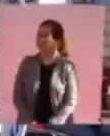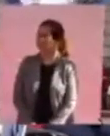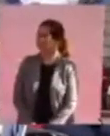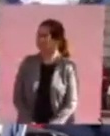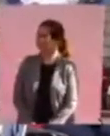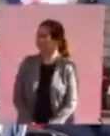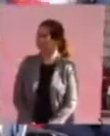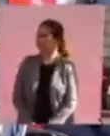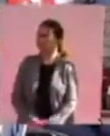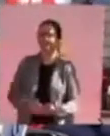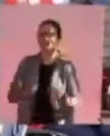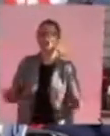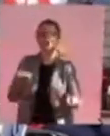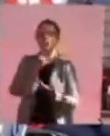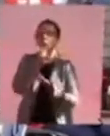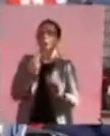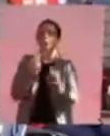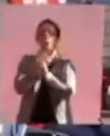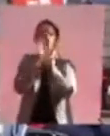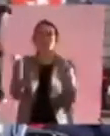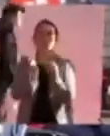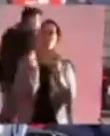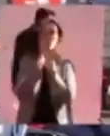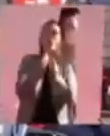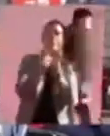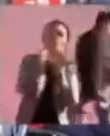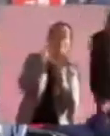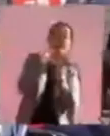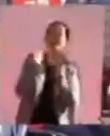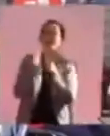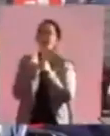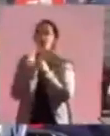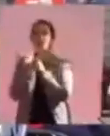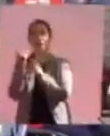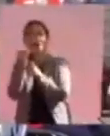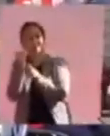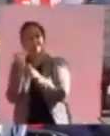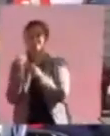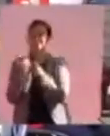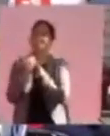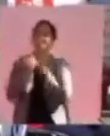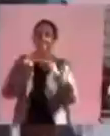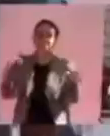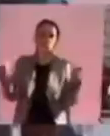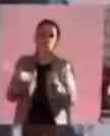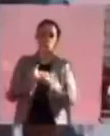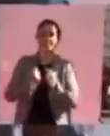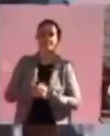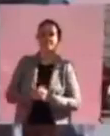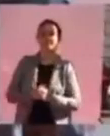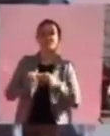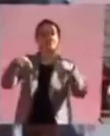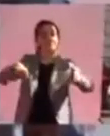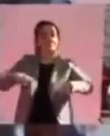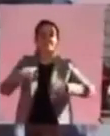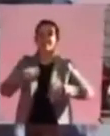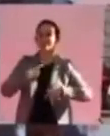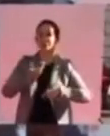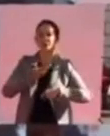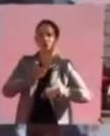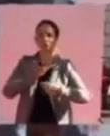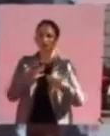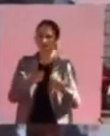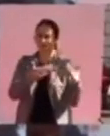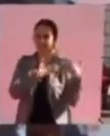buongiorno compagne e compagni io oggi ho il compito di fare a tutti voi il resoconto